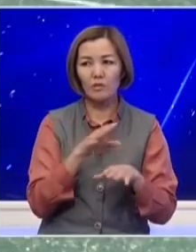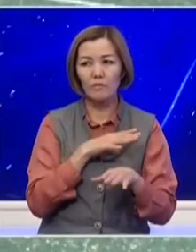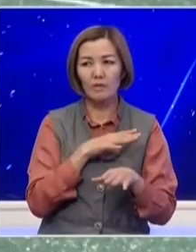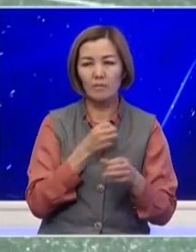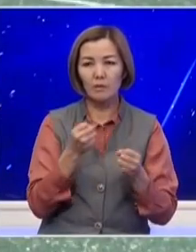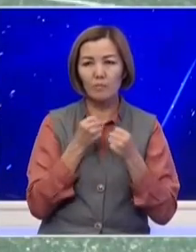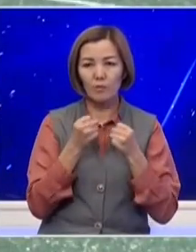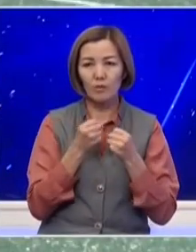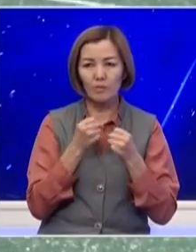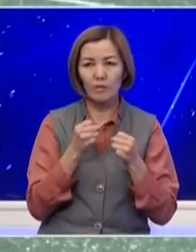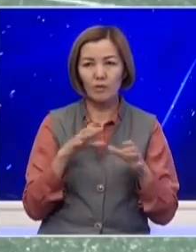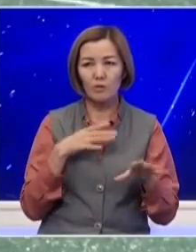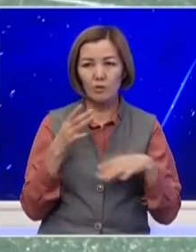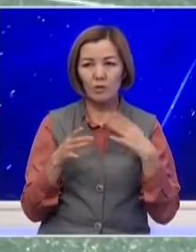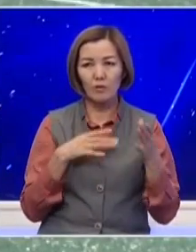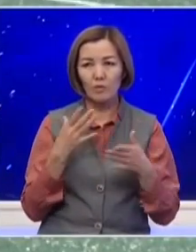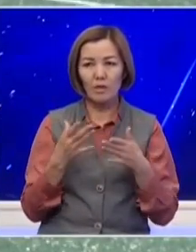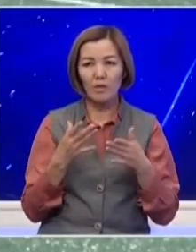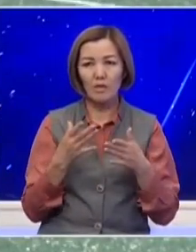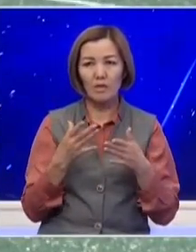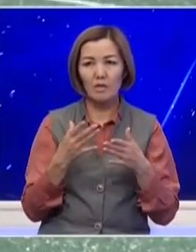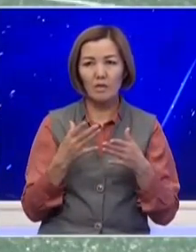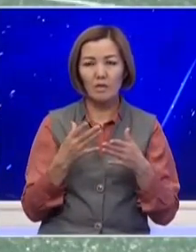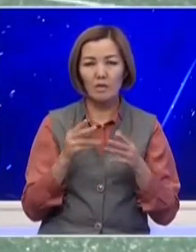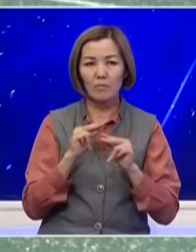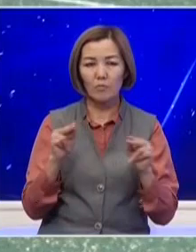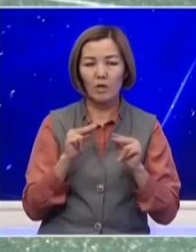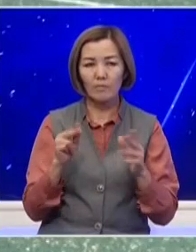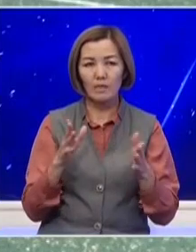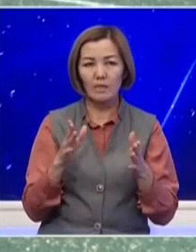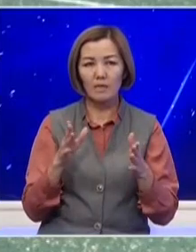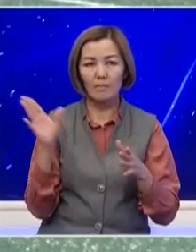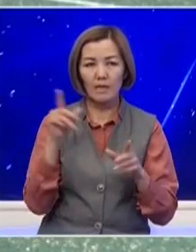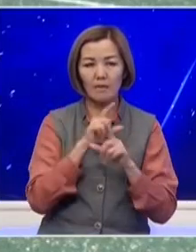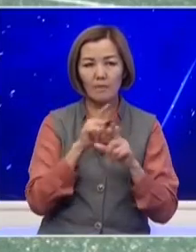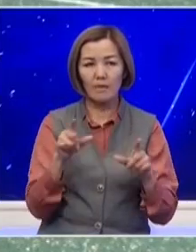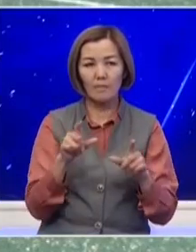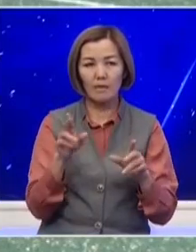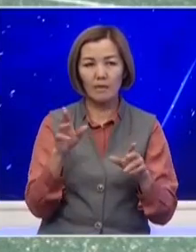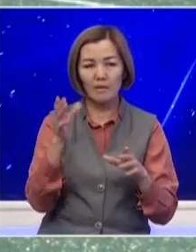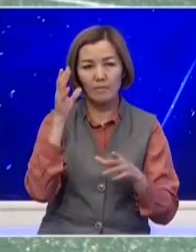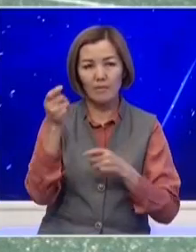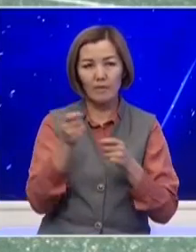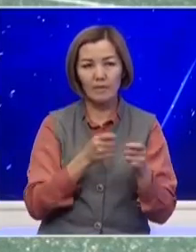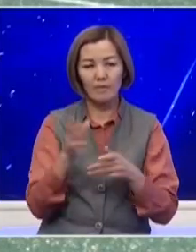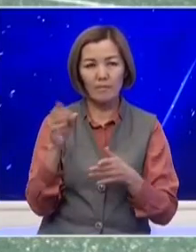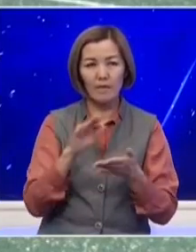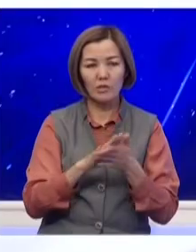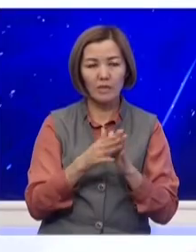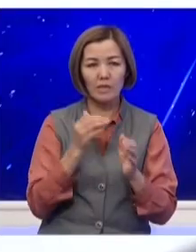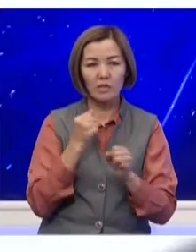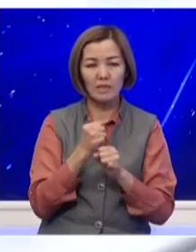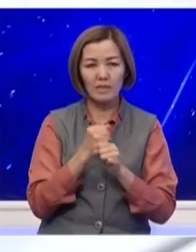спортпен айналысуға біз мұғалімдерге барлық мекеме тарапынан, білім басқарма тарапынан барлық жағдайлар жасалып